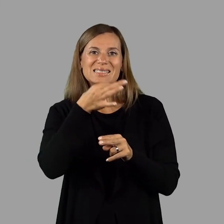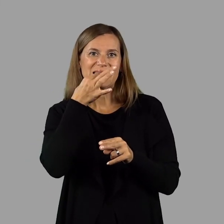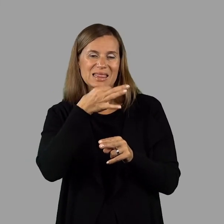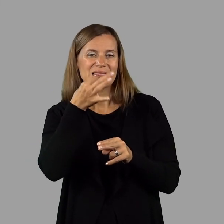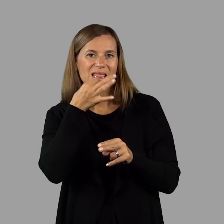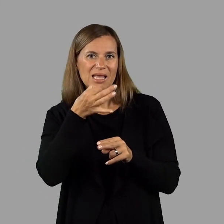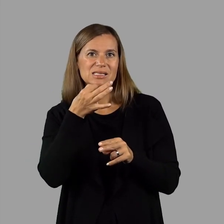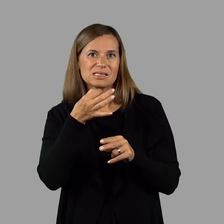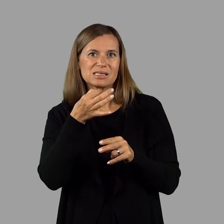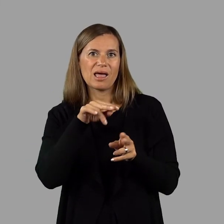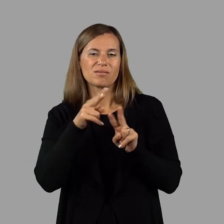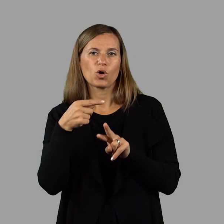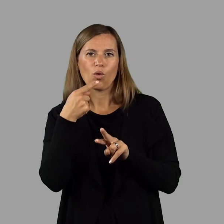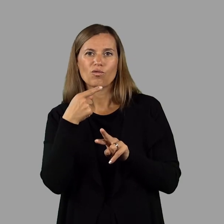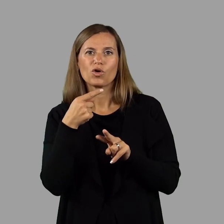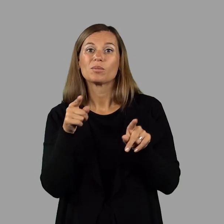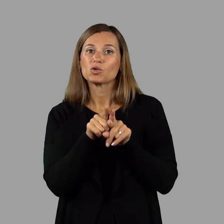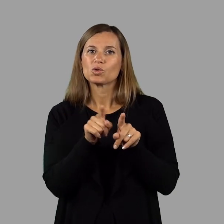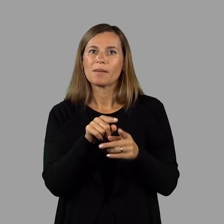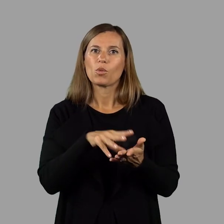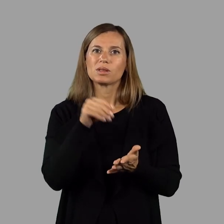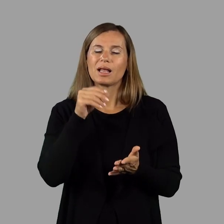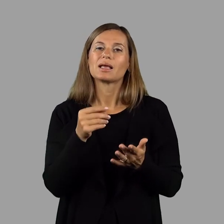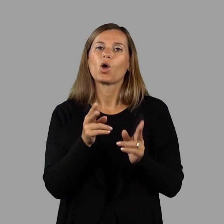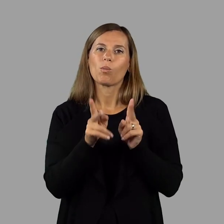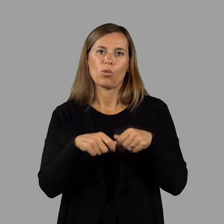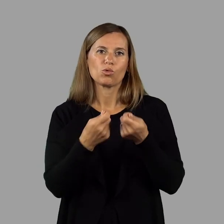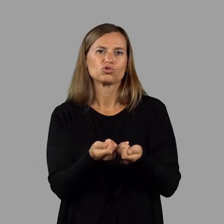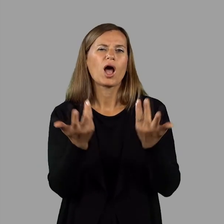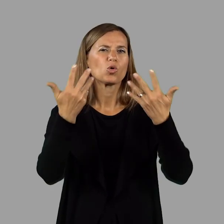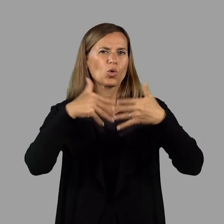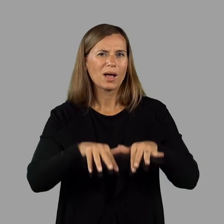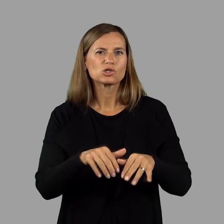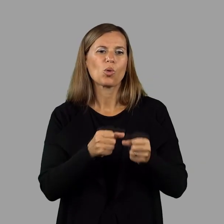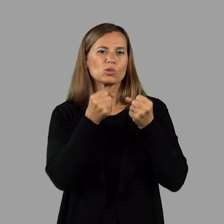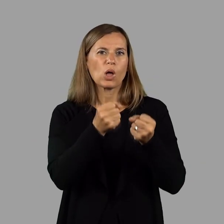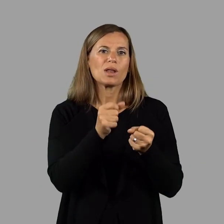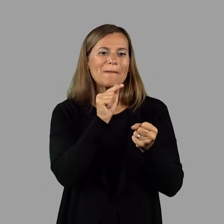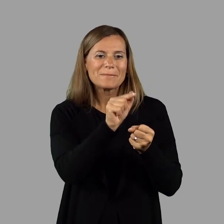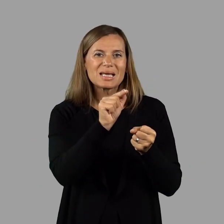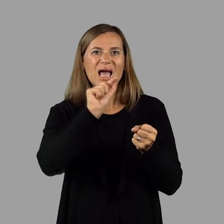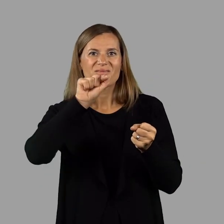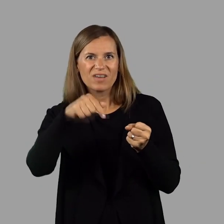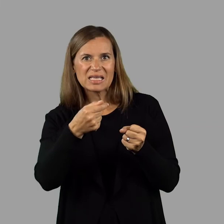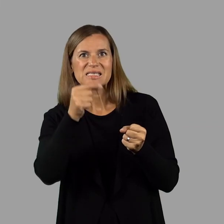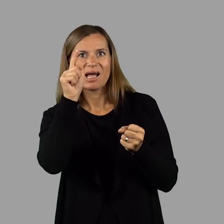tudi model, ki omogoča avtomatsko postavljanje ločil v tekst.